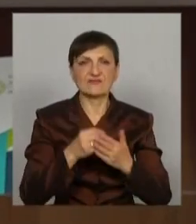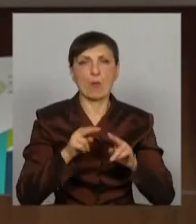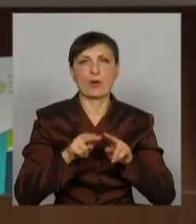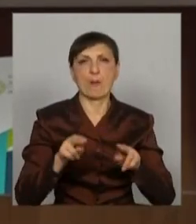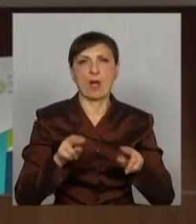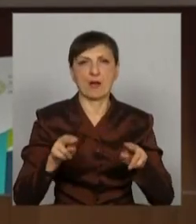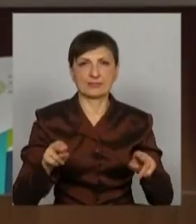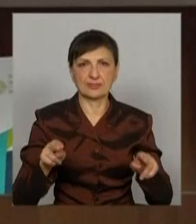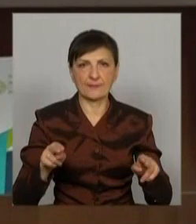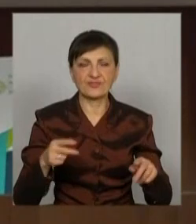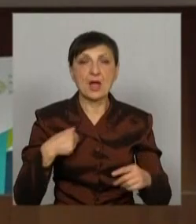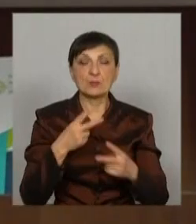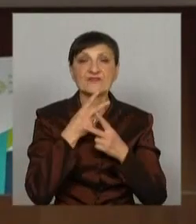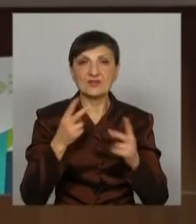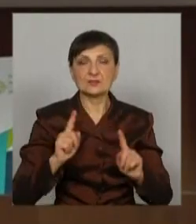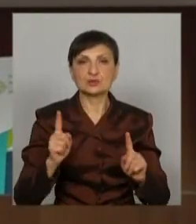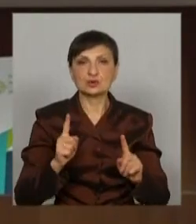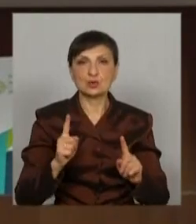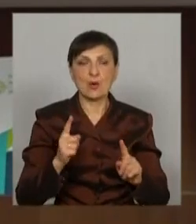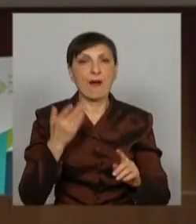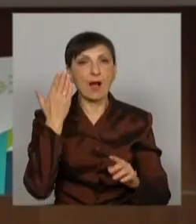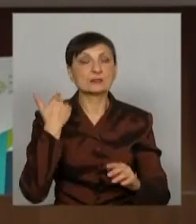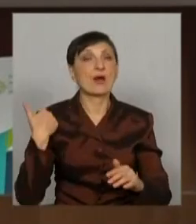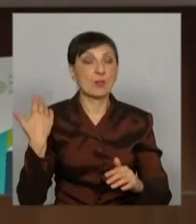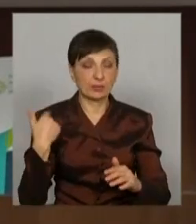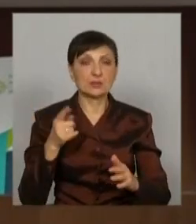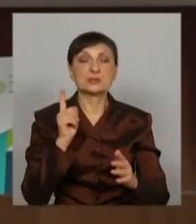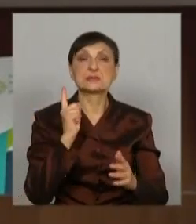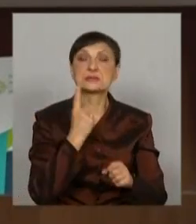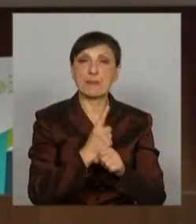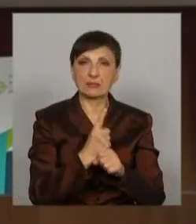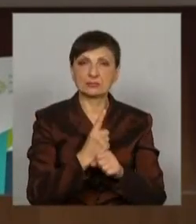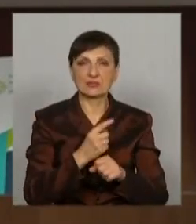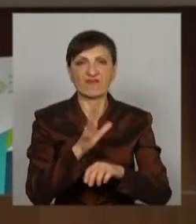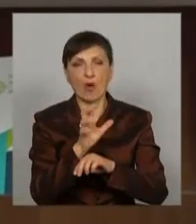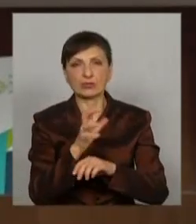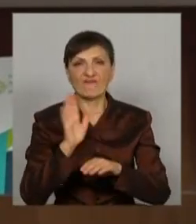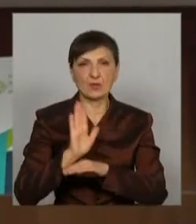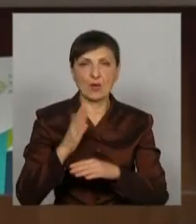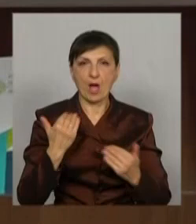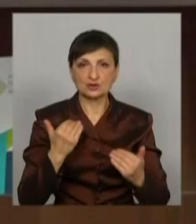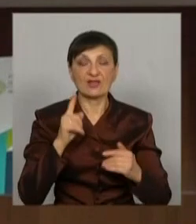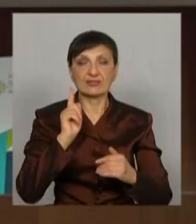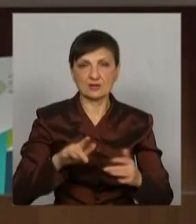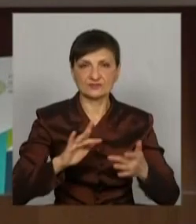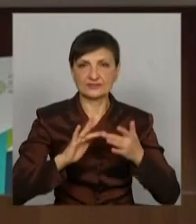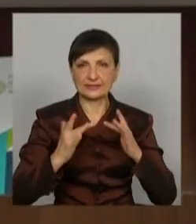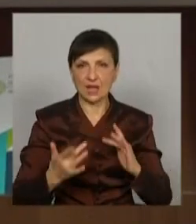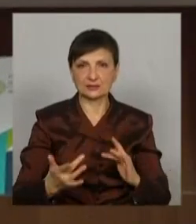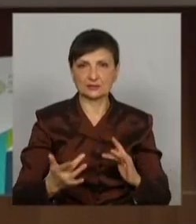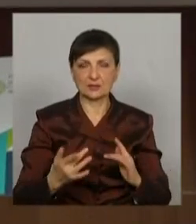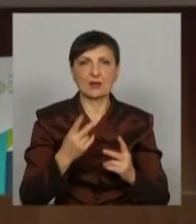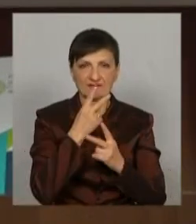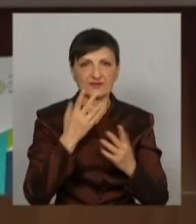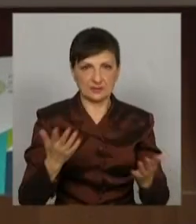то есть мы видим что когда-то она была запретной до снимается на фото-видео той сегодня даже в социальных сетях в